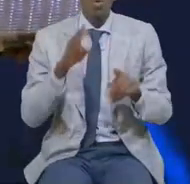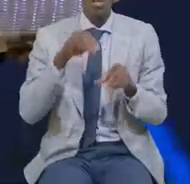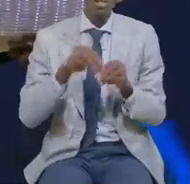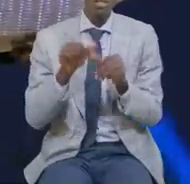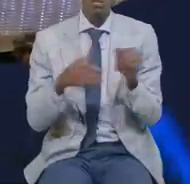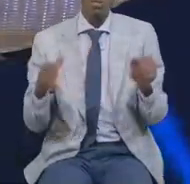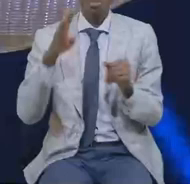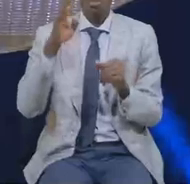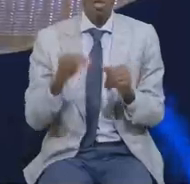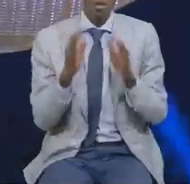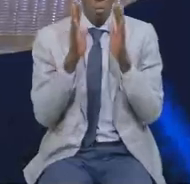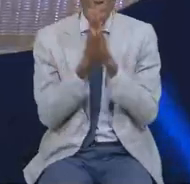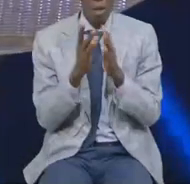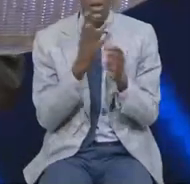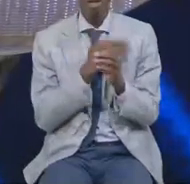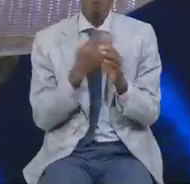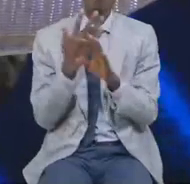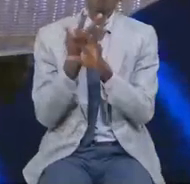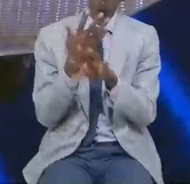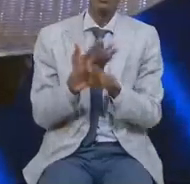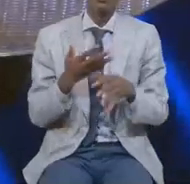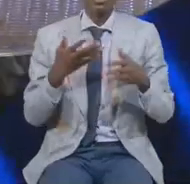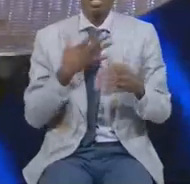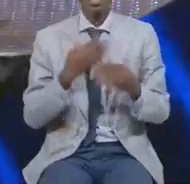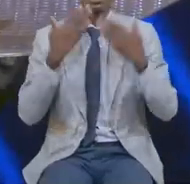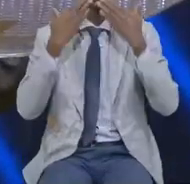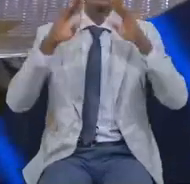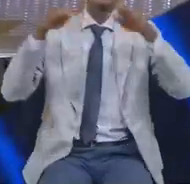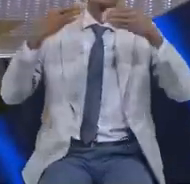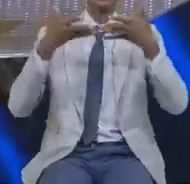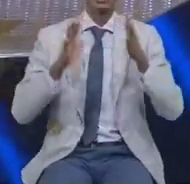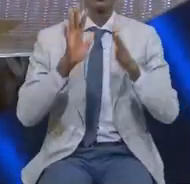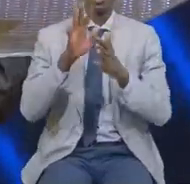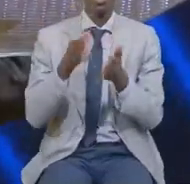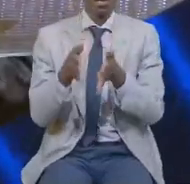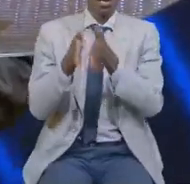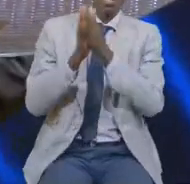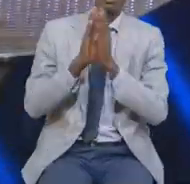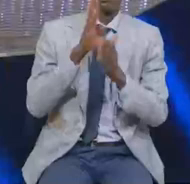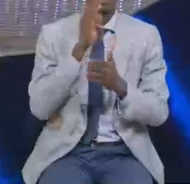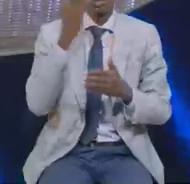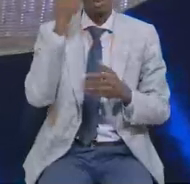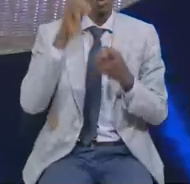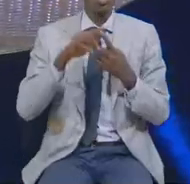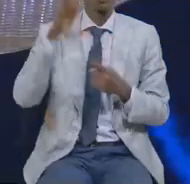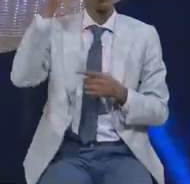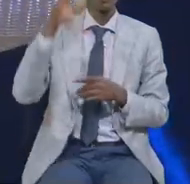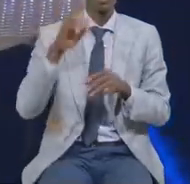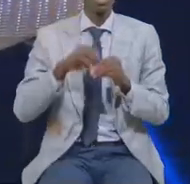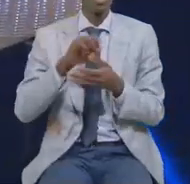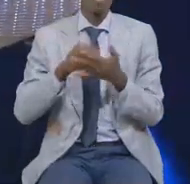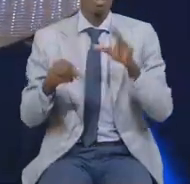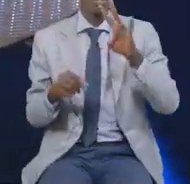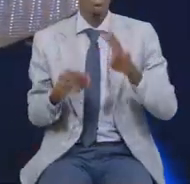toute chose, faites connaître vos besoins à Dieu par des prières et des supplications avec des actions de grâce. Verset